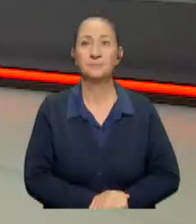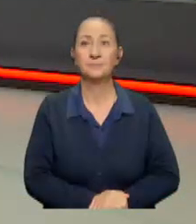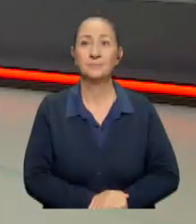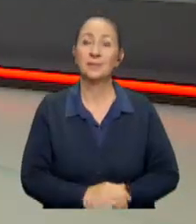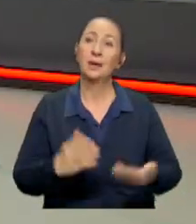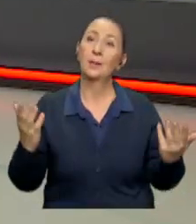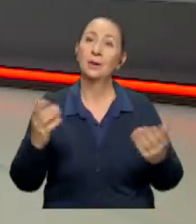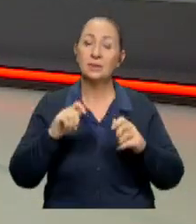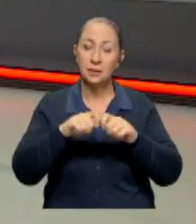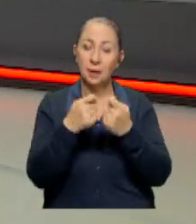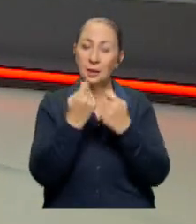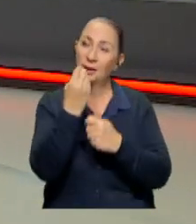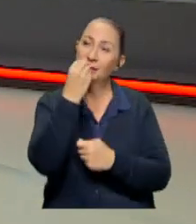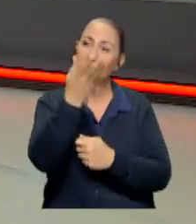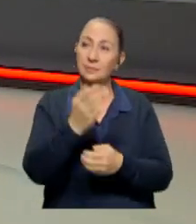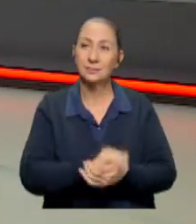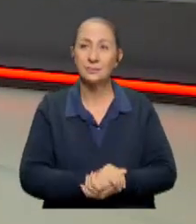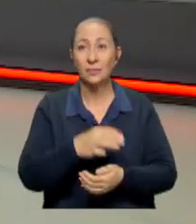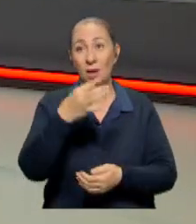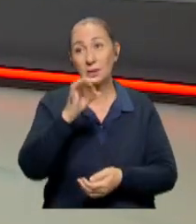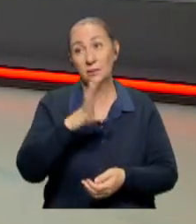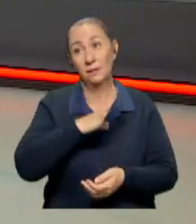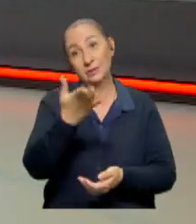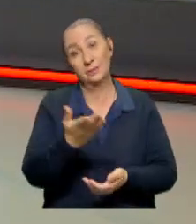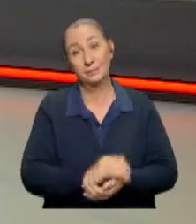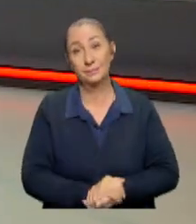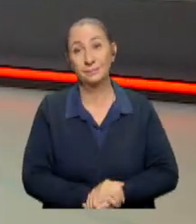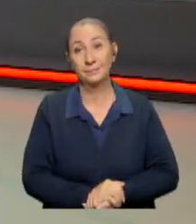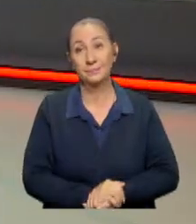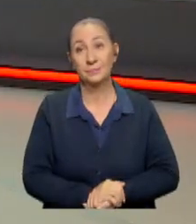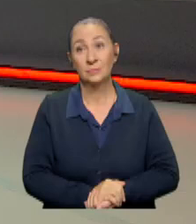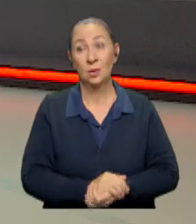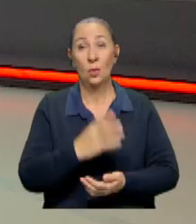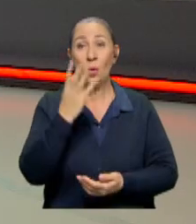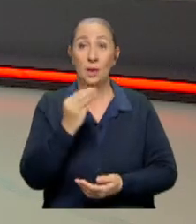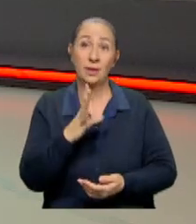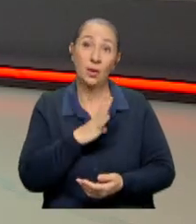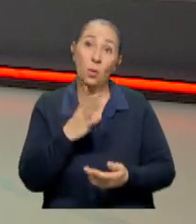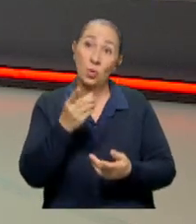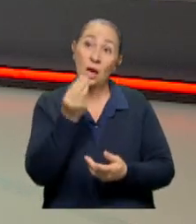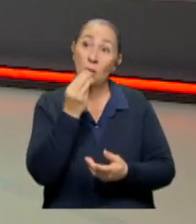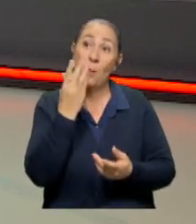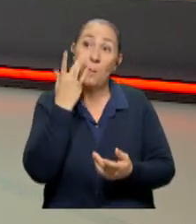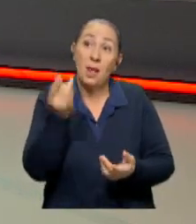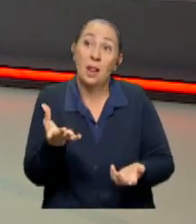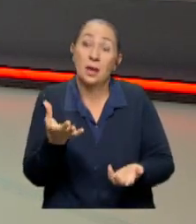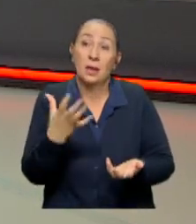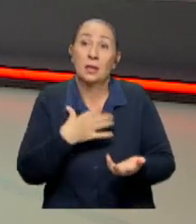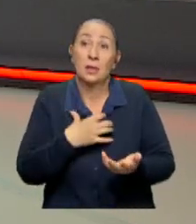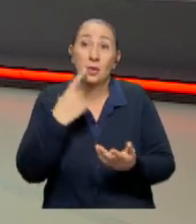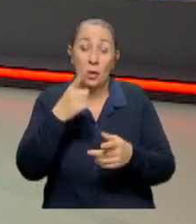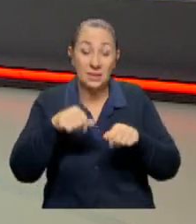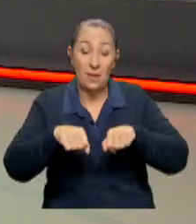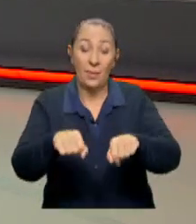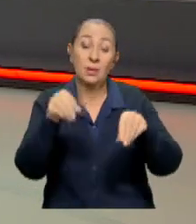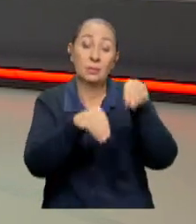Aman abi, kırar kırar yersin. Altının varsa tabii. Olanlar var. Onlar yiyor besbelli. Kendilerine göre de bir